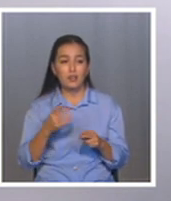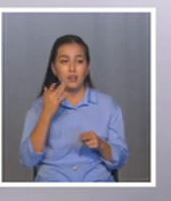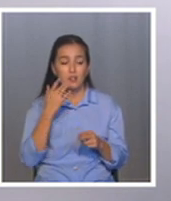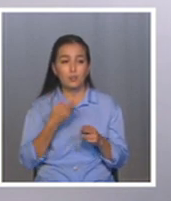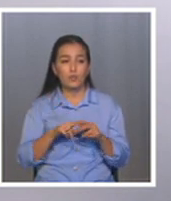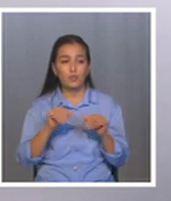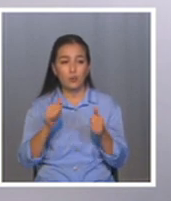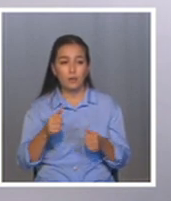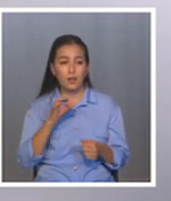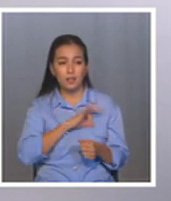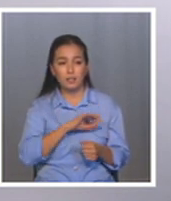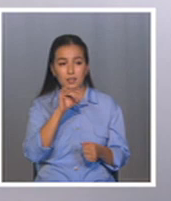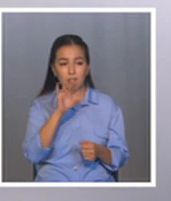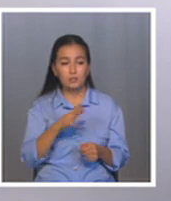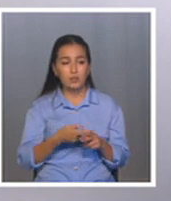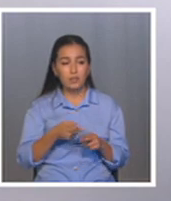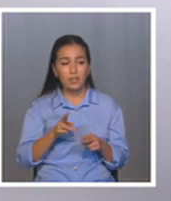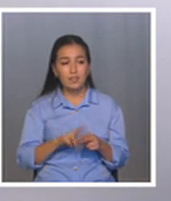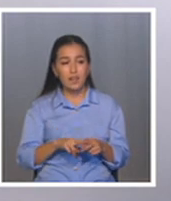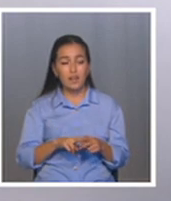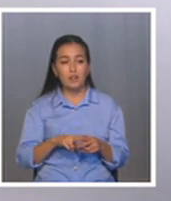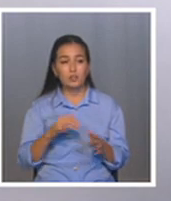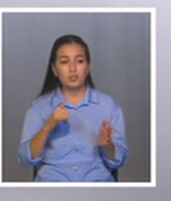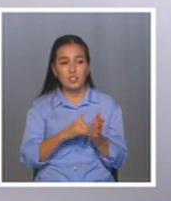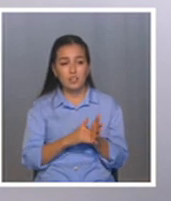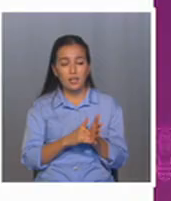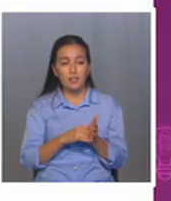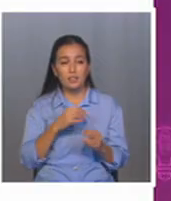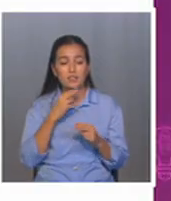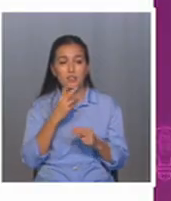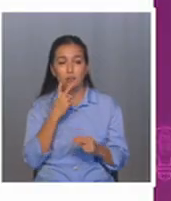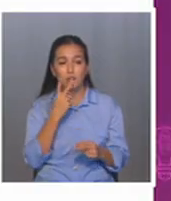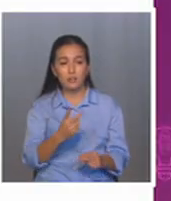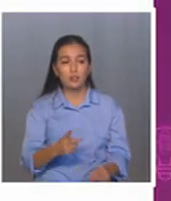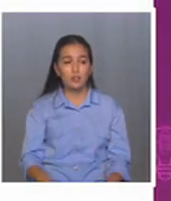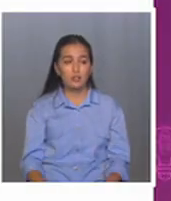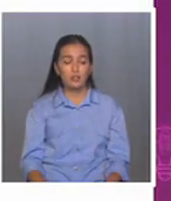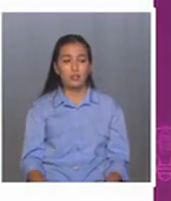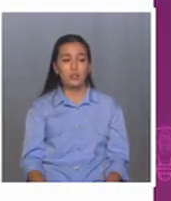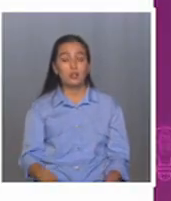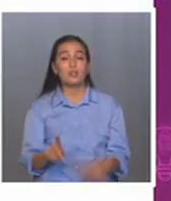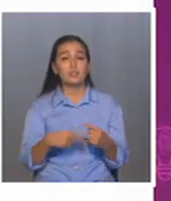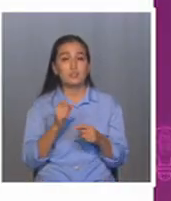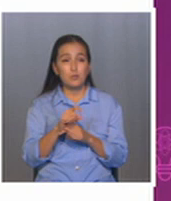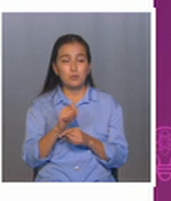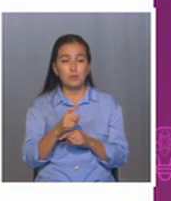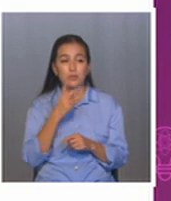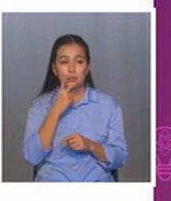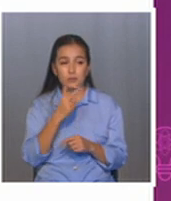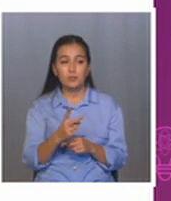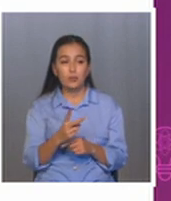біз қолдана алмаймыз. Сондықтан есептің шартына назар аудару керек. Енді мынадай тапсырма